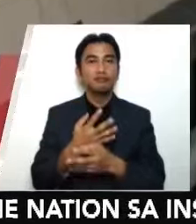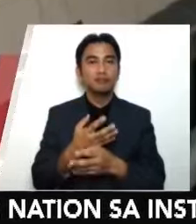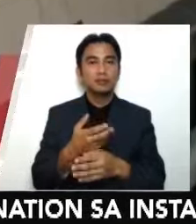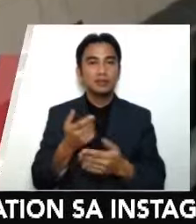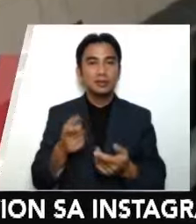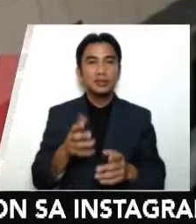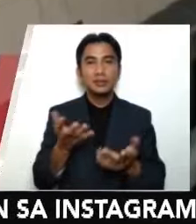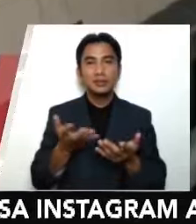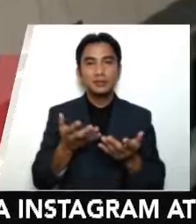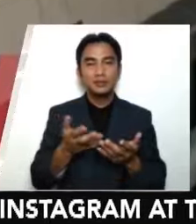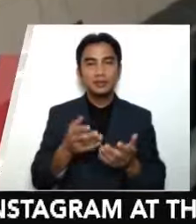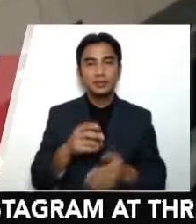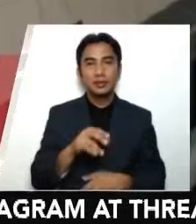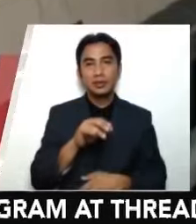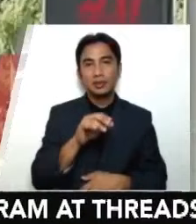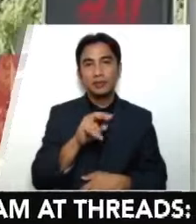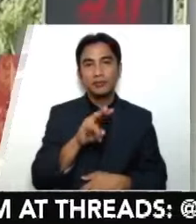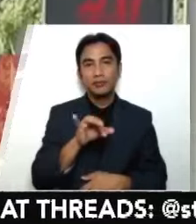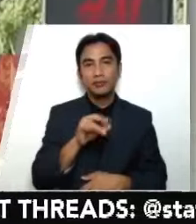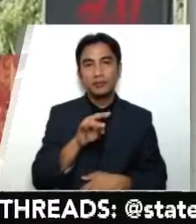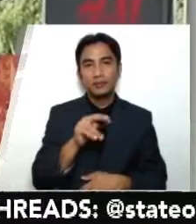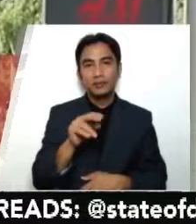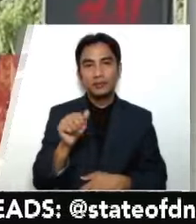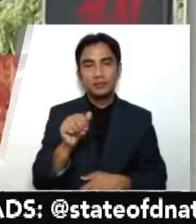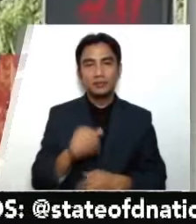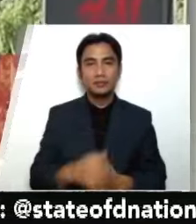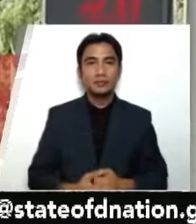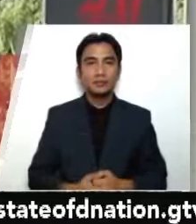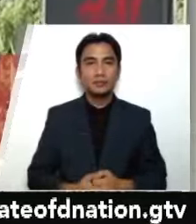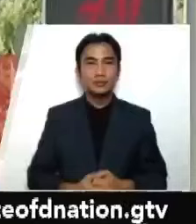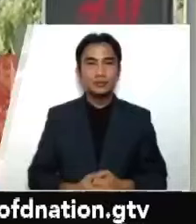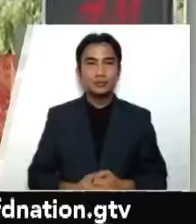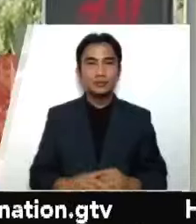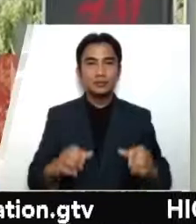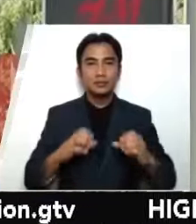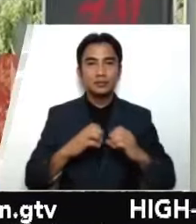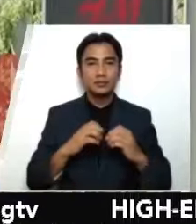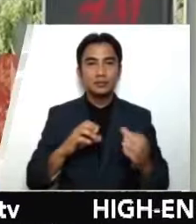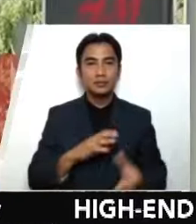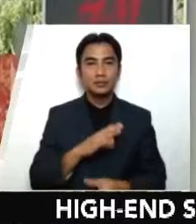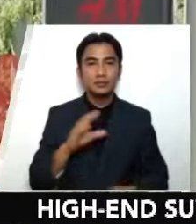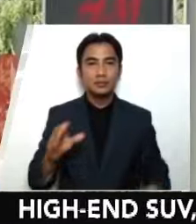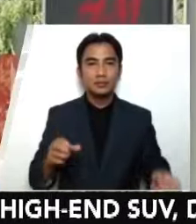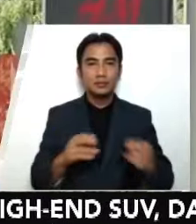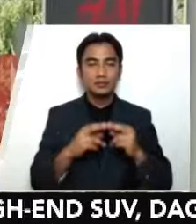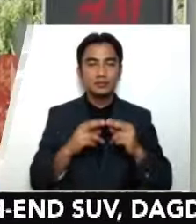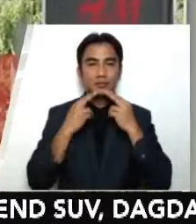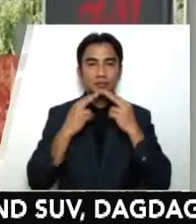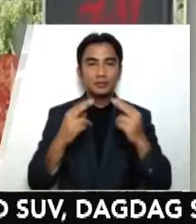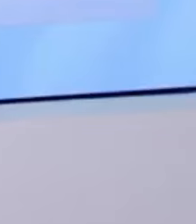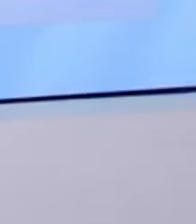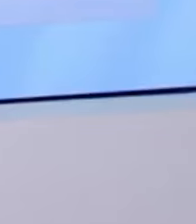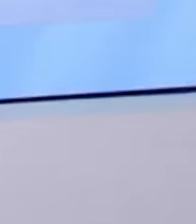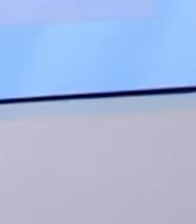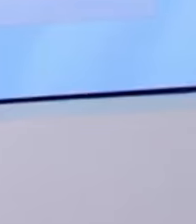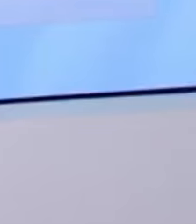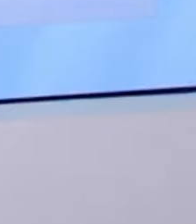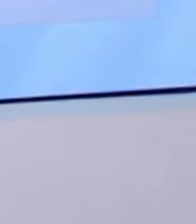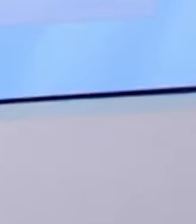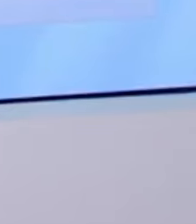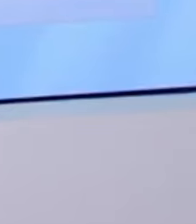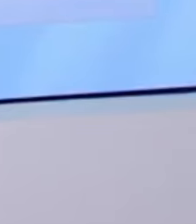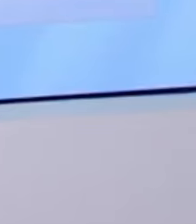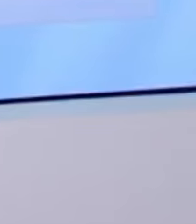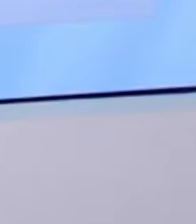Austria L Santiago nagbabalita para GMA integrated news